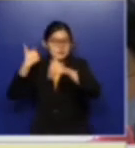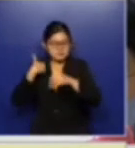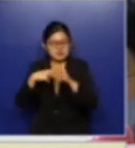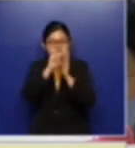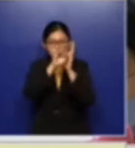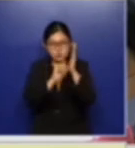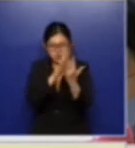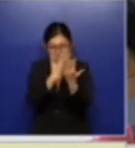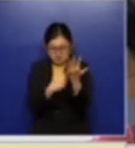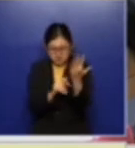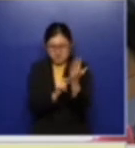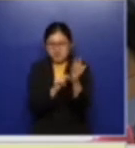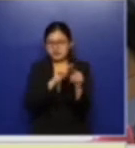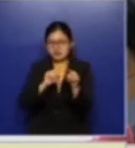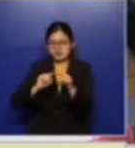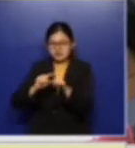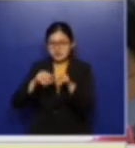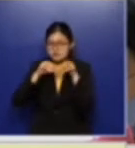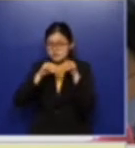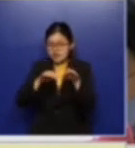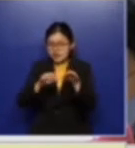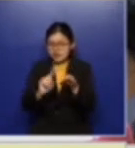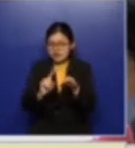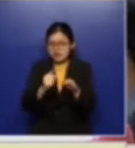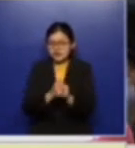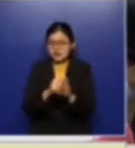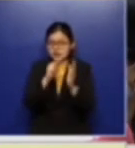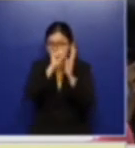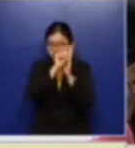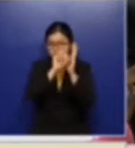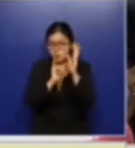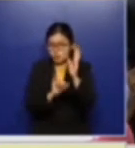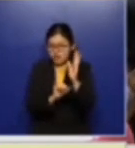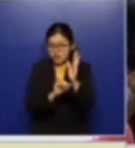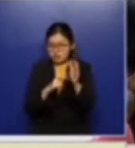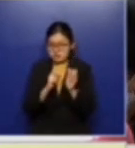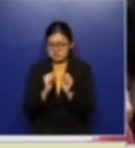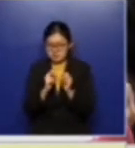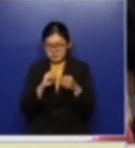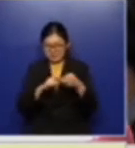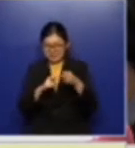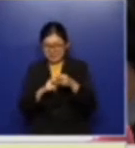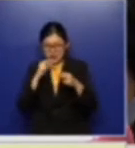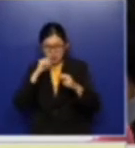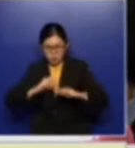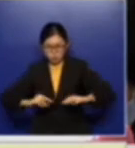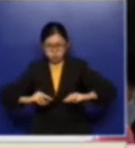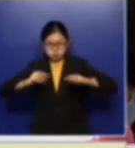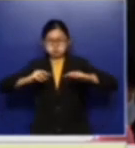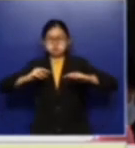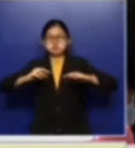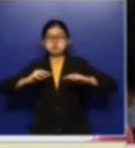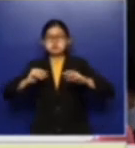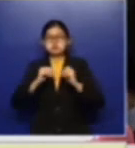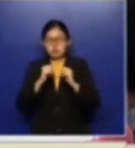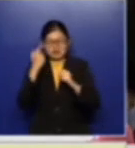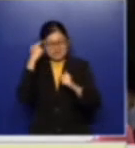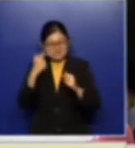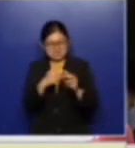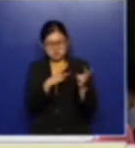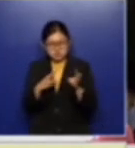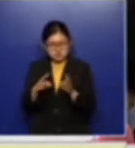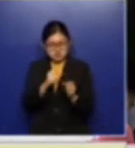ำจากเขื่อนเพราะนโยบายคือกลัวที่จะเกิดปัญหาน้ำท่วมซะมากกว่าก็เลยพร่องน้ำแทบหมดเขื่อนจนถึ